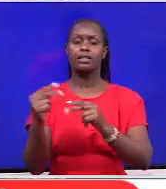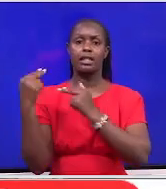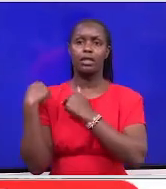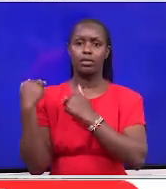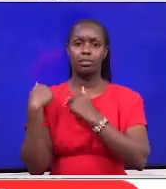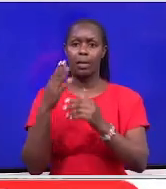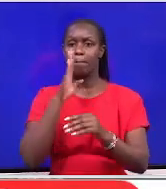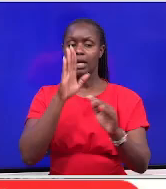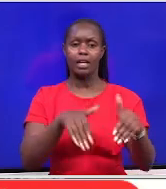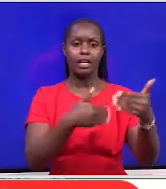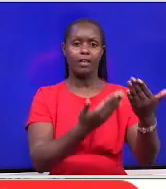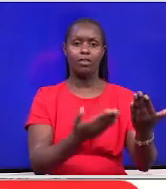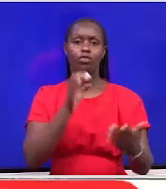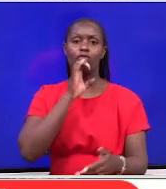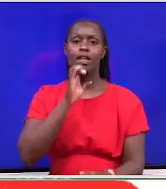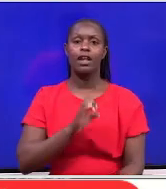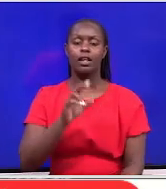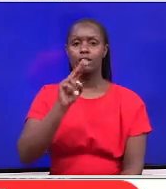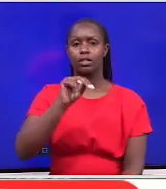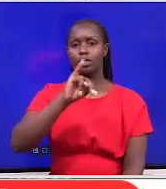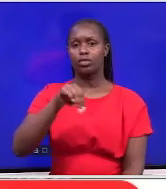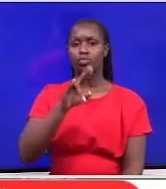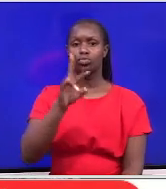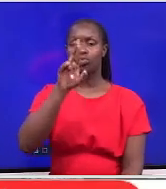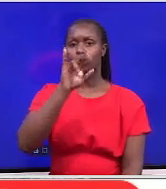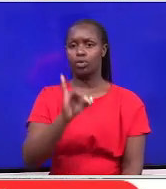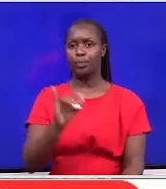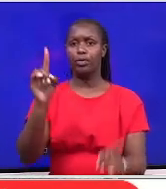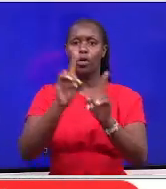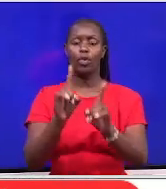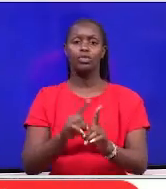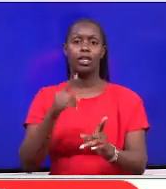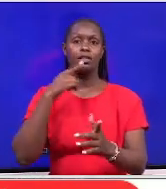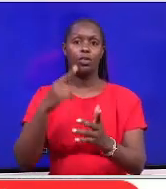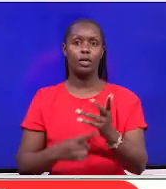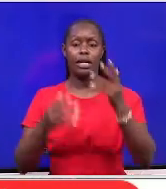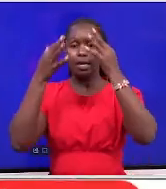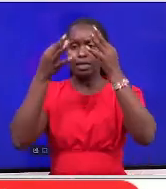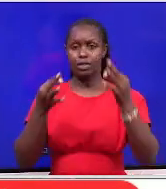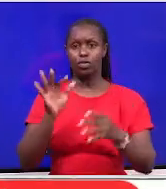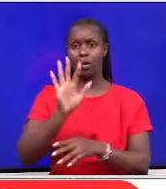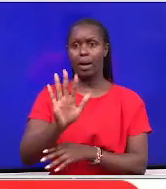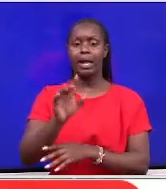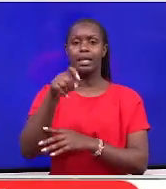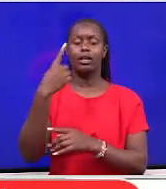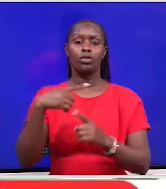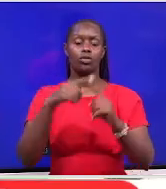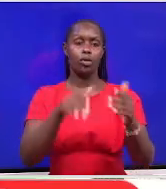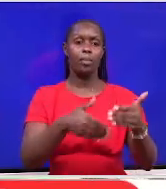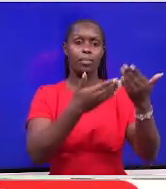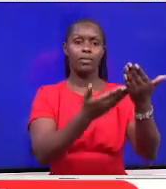likitwikwa baraza la wazee wa Njuri Ncheke. Kadhalika, Njuri Ncheke wameagizwa kuwasilisha uamuzi wao au ukosefu wake katika mzozo